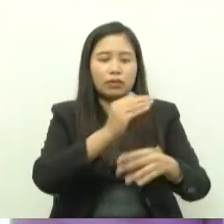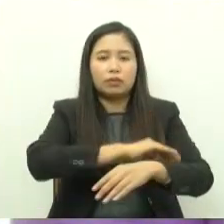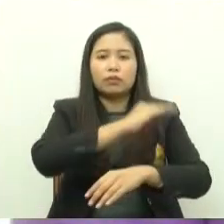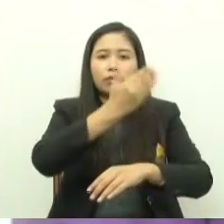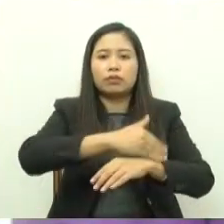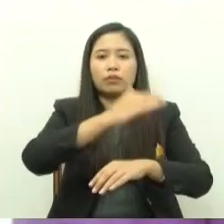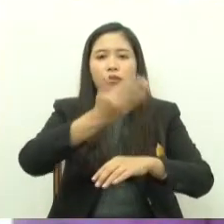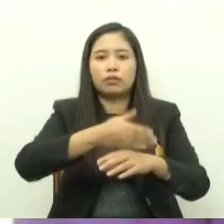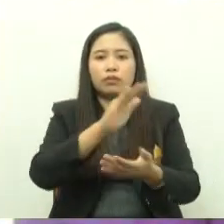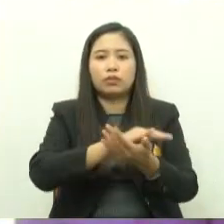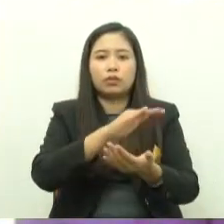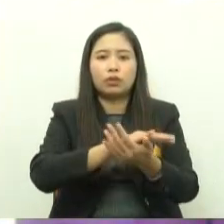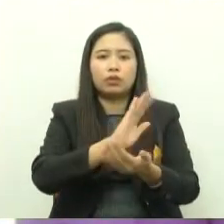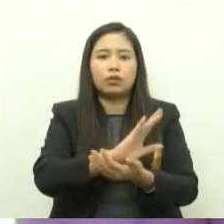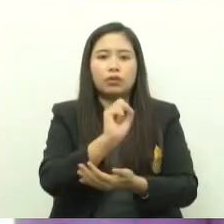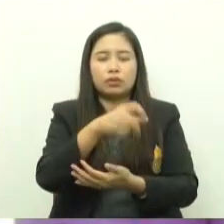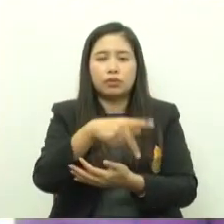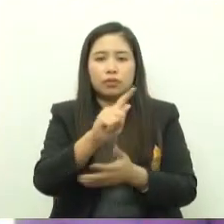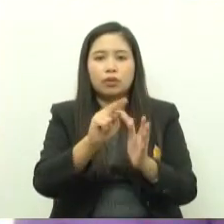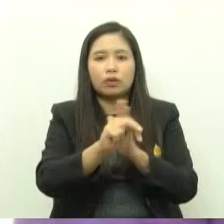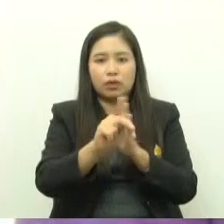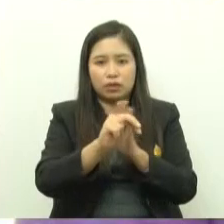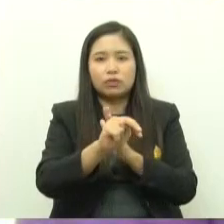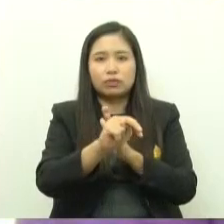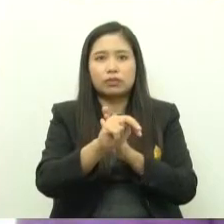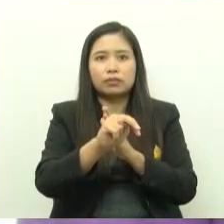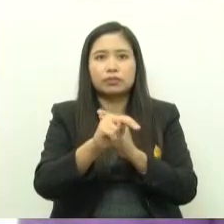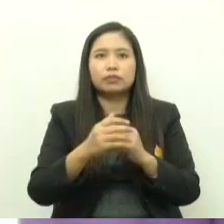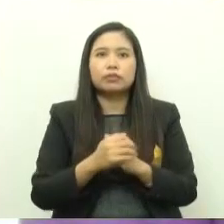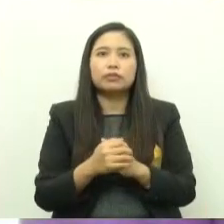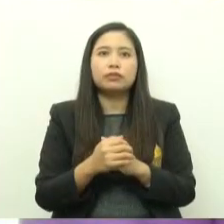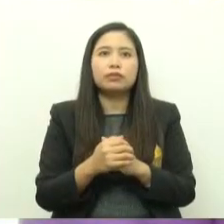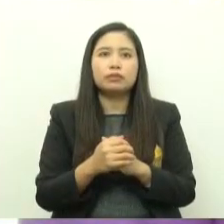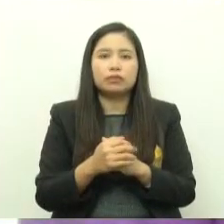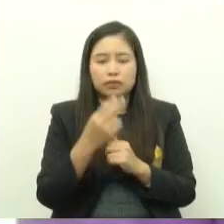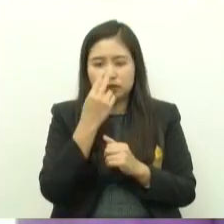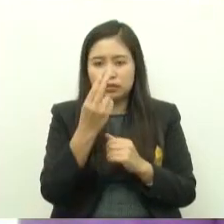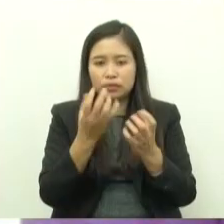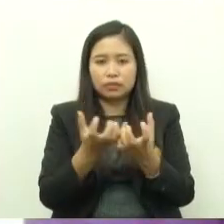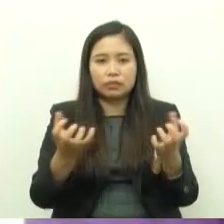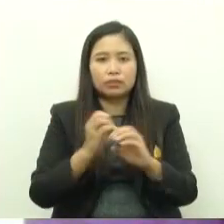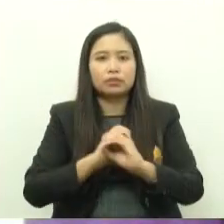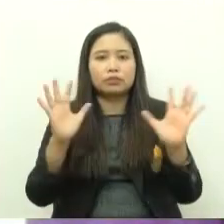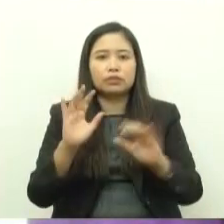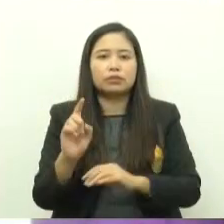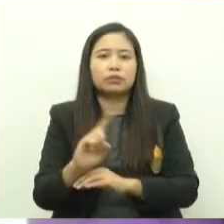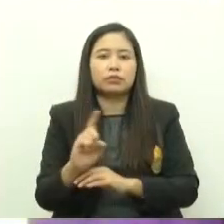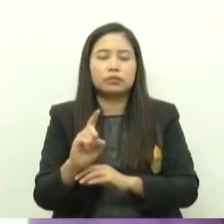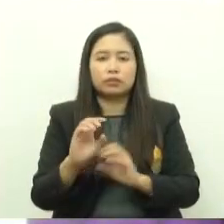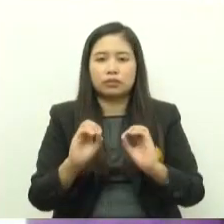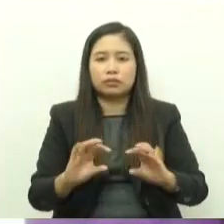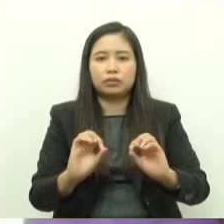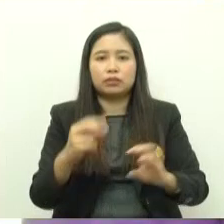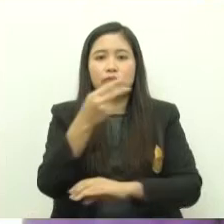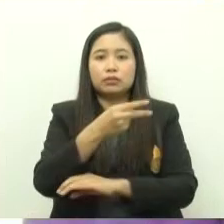เขต 2นะคะอ่อโครงการที่เด่นชัดแล้วก็เห็นผลชัดเจนนะคะก็คือการสอนภาษาไทย